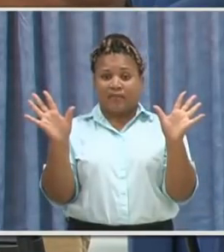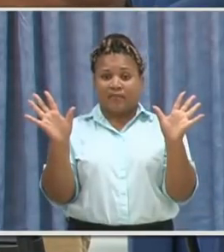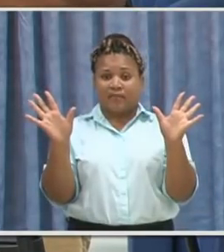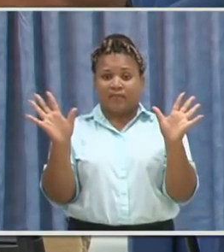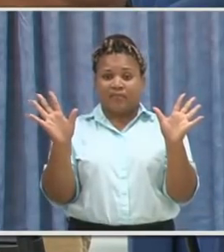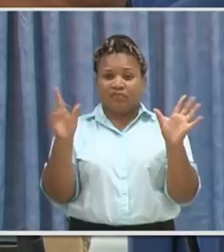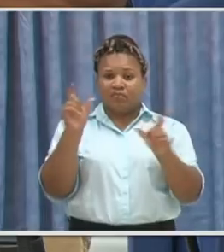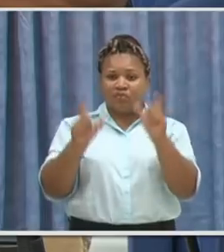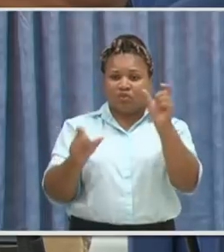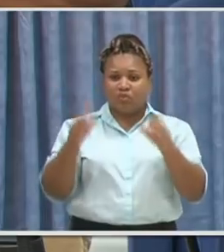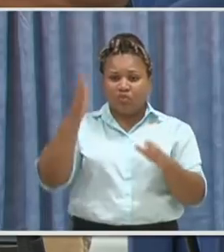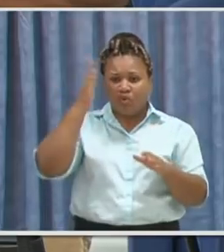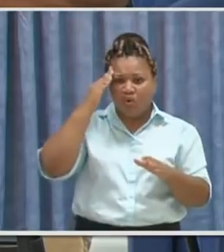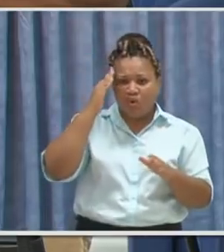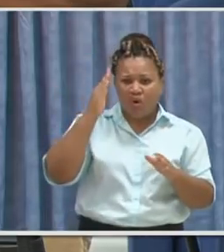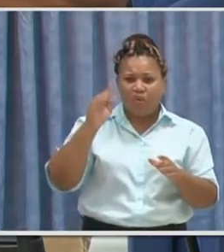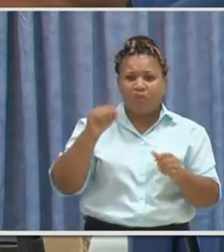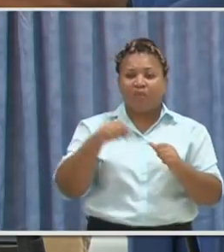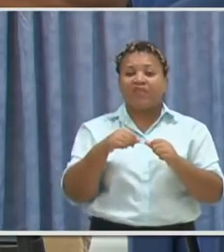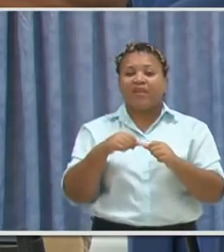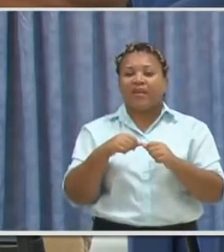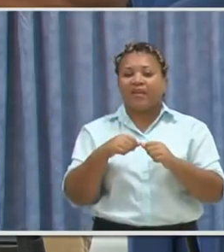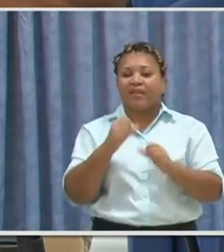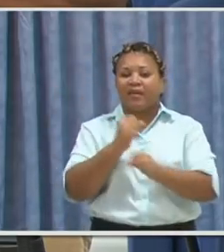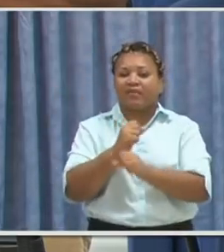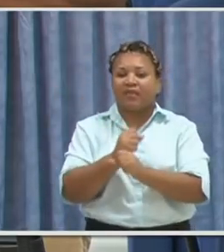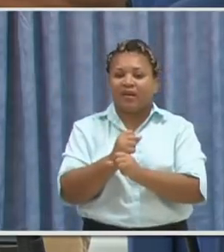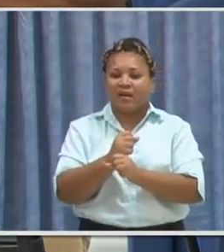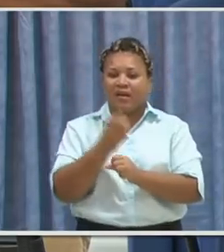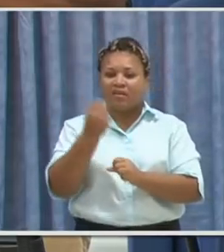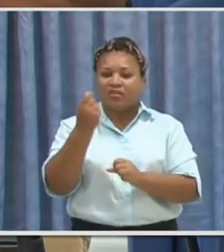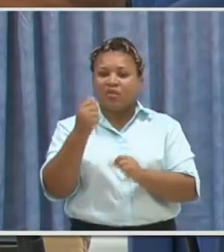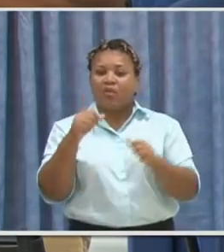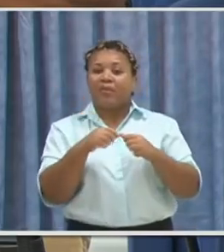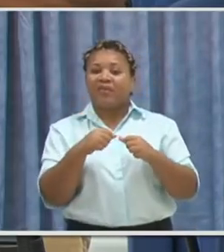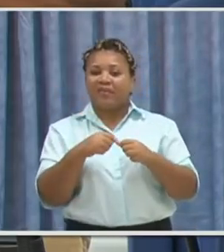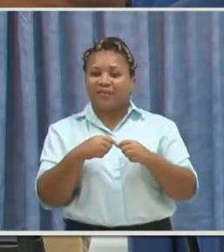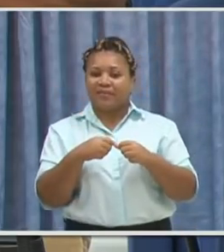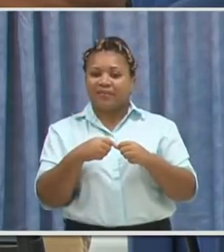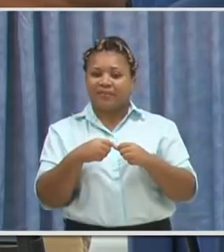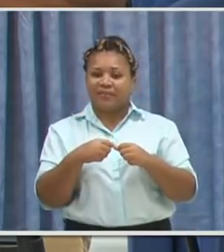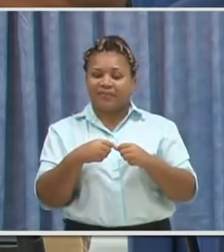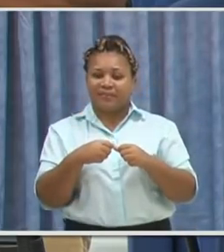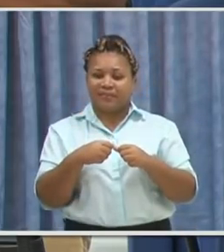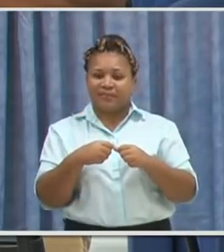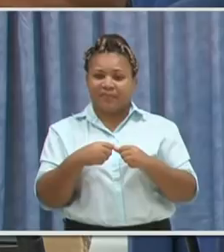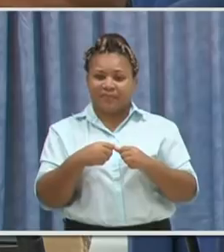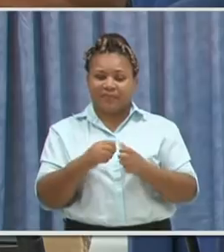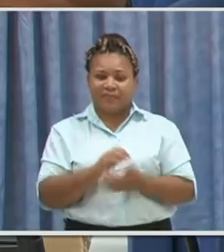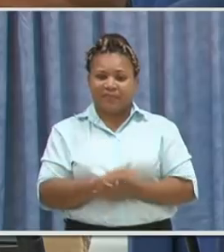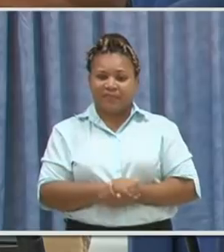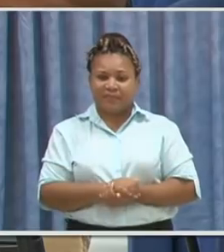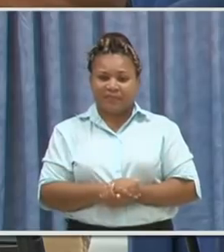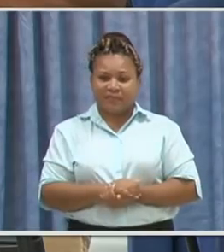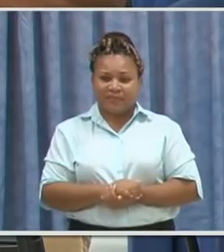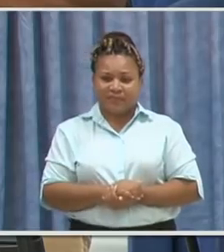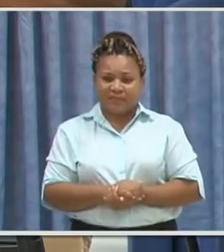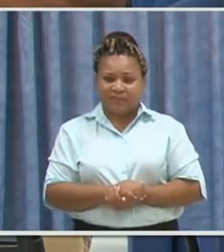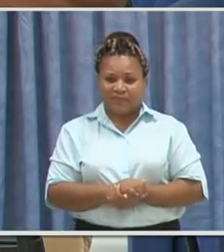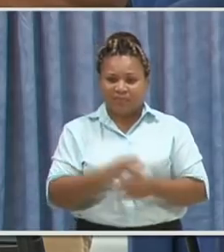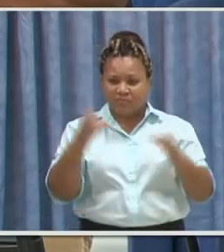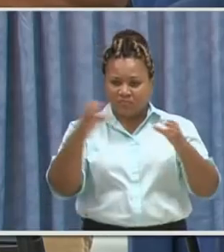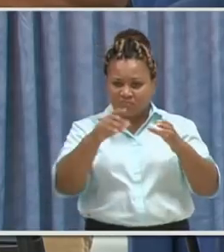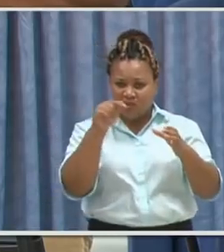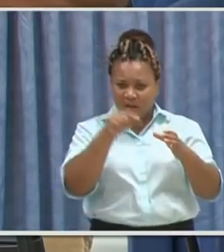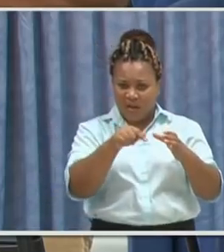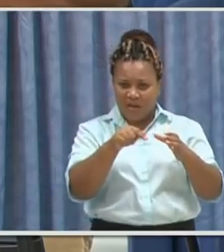has the commissioner, health commissioners, the team, qui peut faire toute décision d'un pays. Mais moi, mon croyance pour moi,